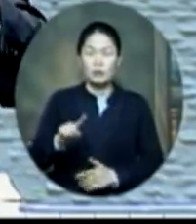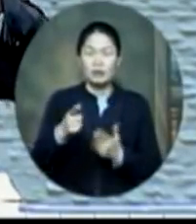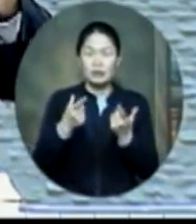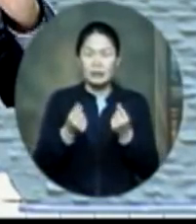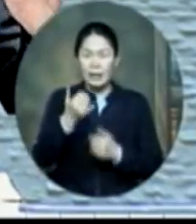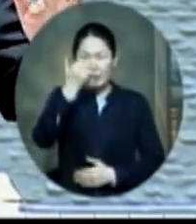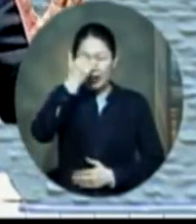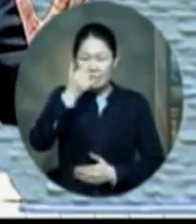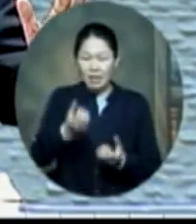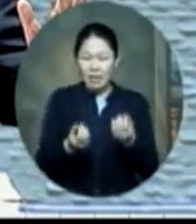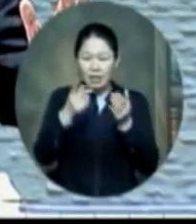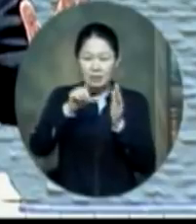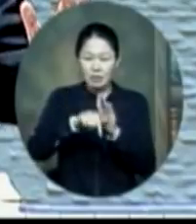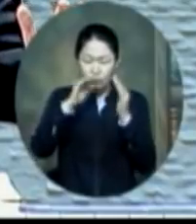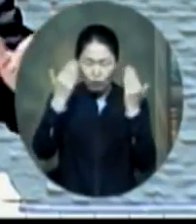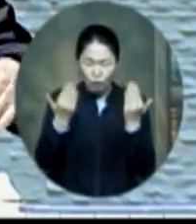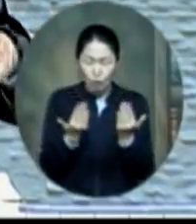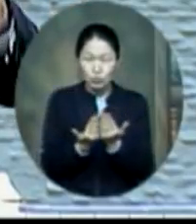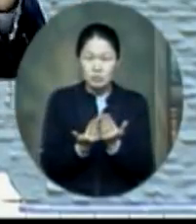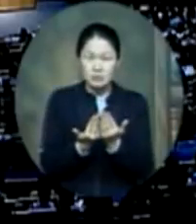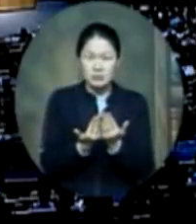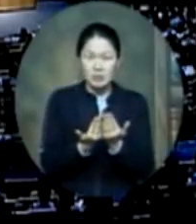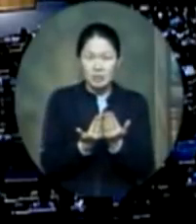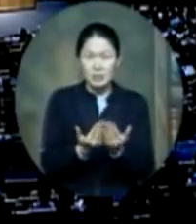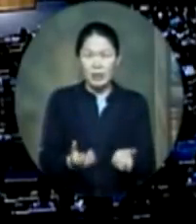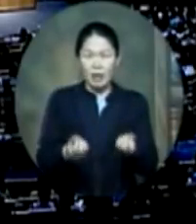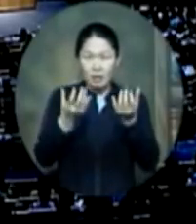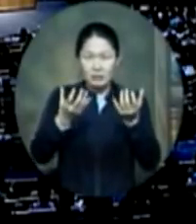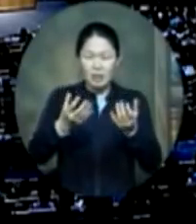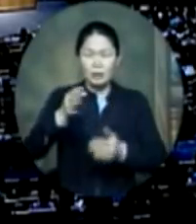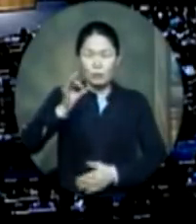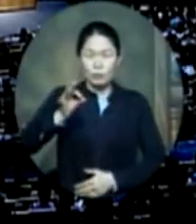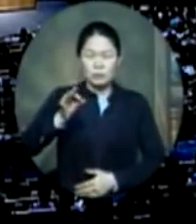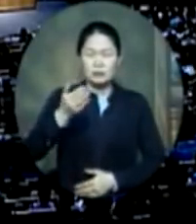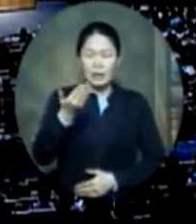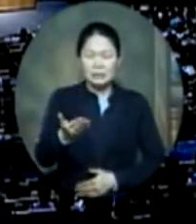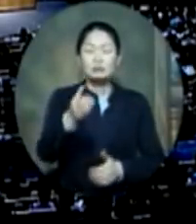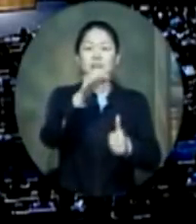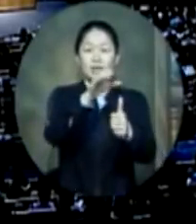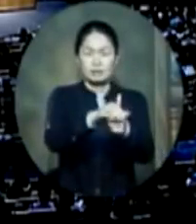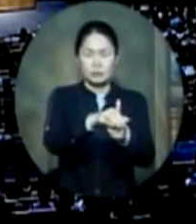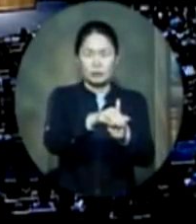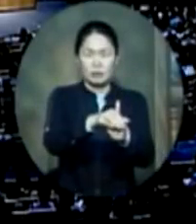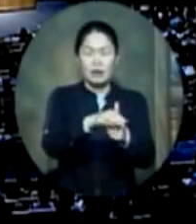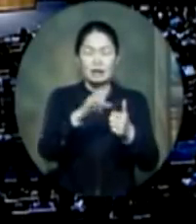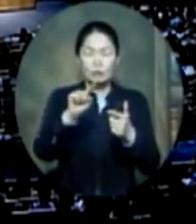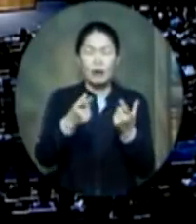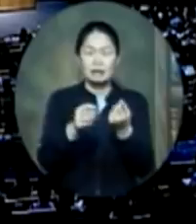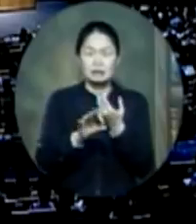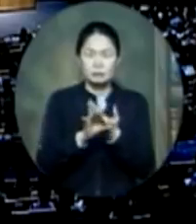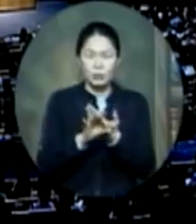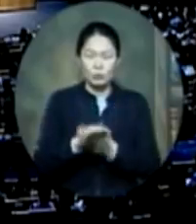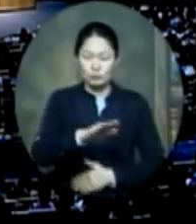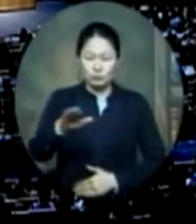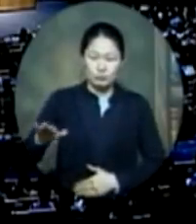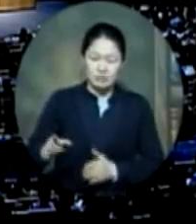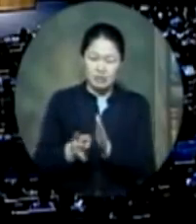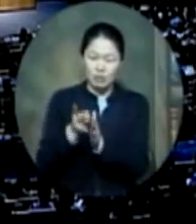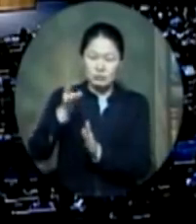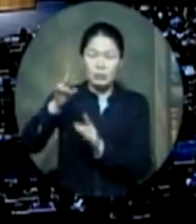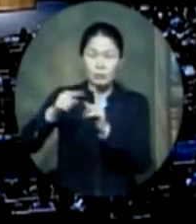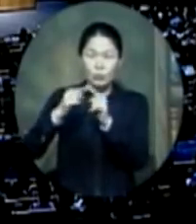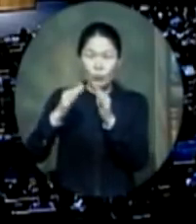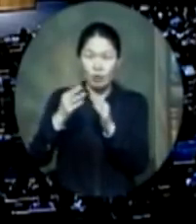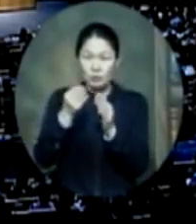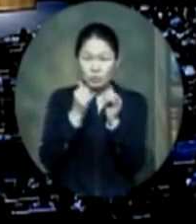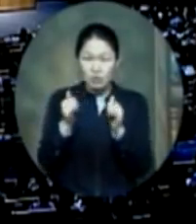그 모든 결례에 들어가는 비용을 당신이 부담하세요. 그러면 우리 예루살렘 교회 성도들이